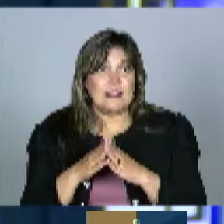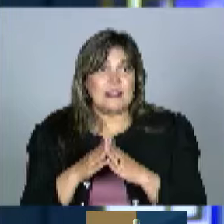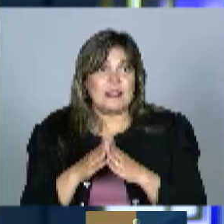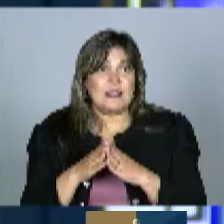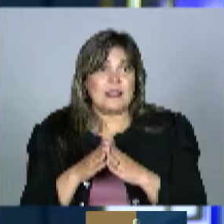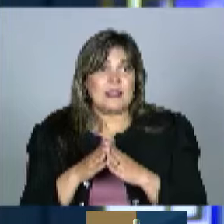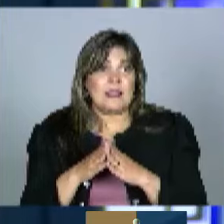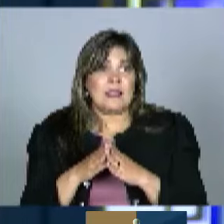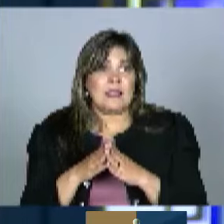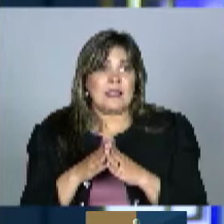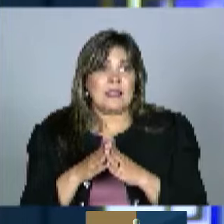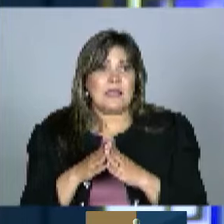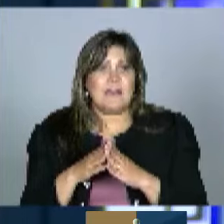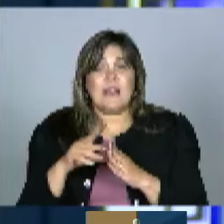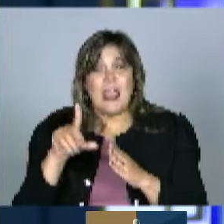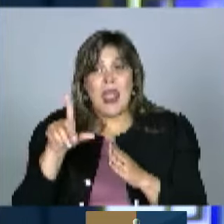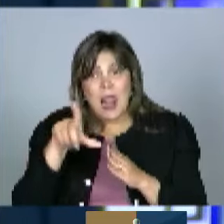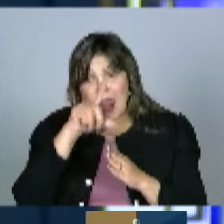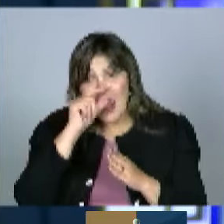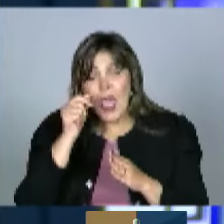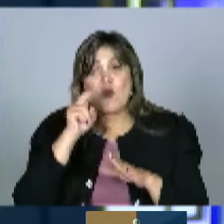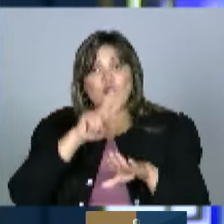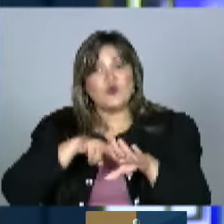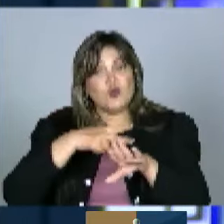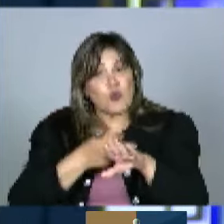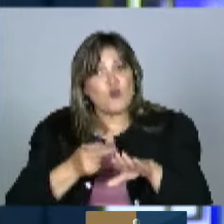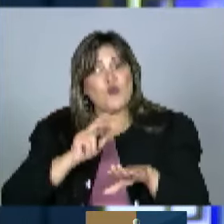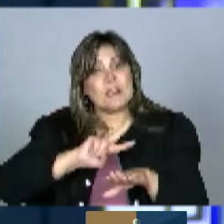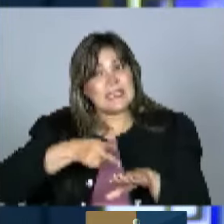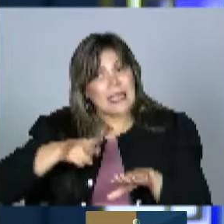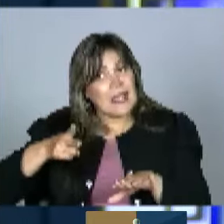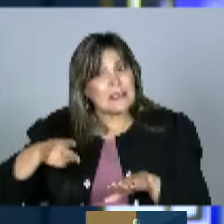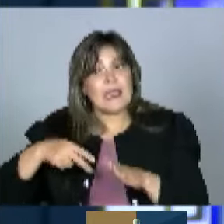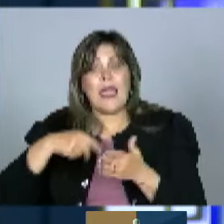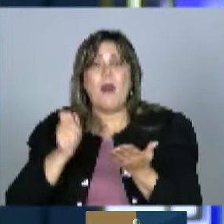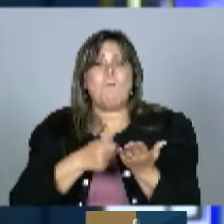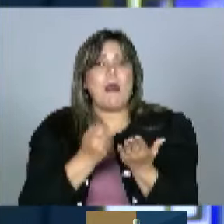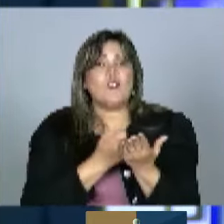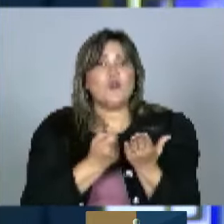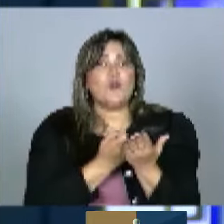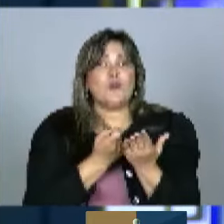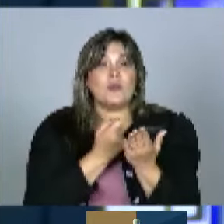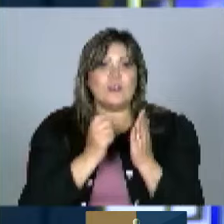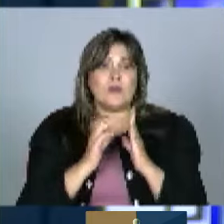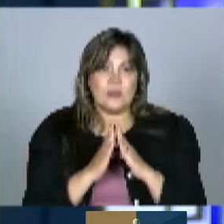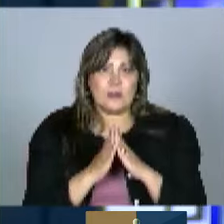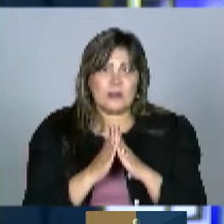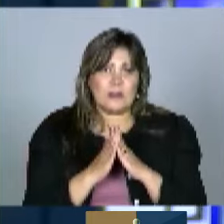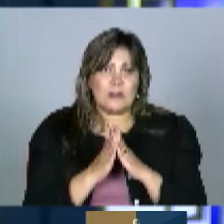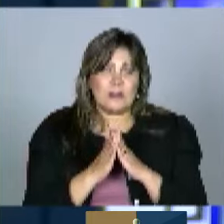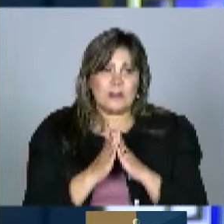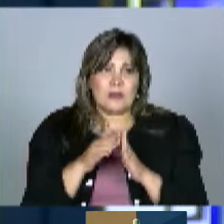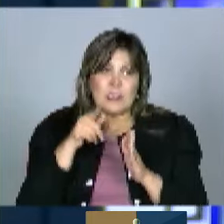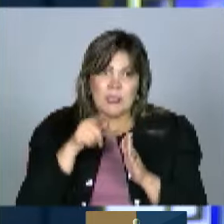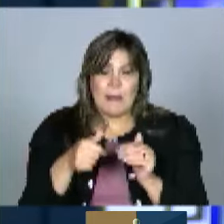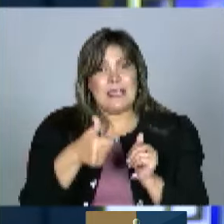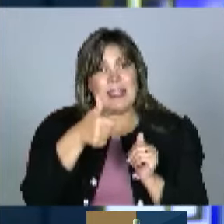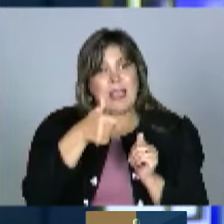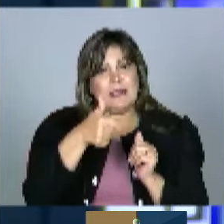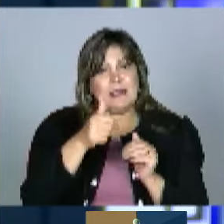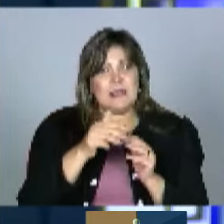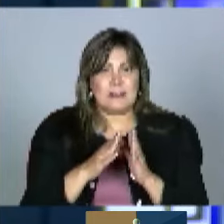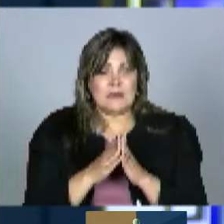المبلغ لكن لو مضيت شهود اخرين يبقى هنا يبقى هنا احسن